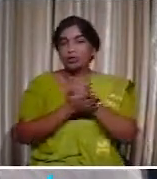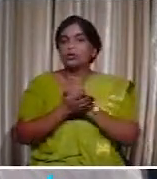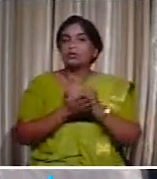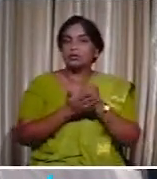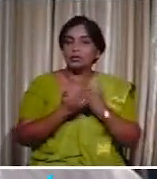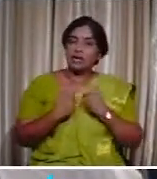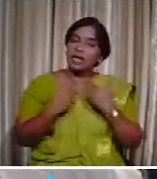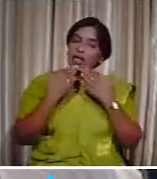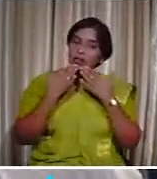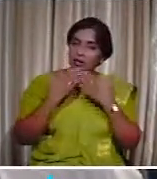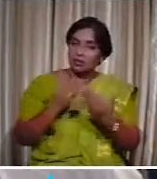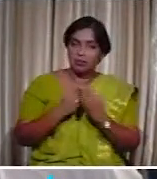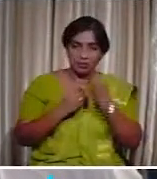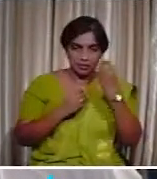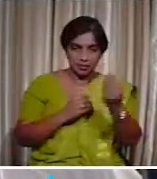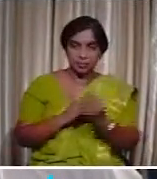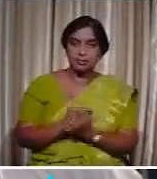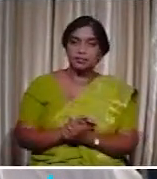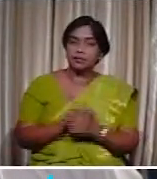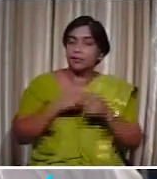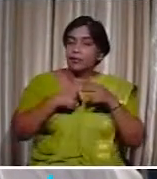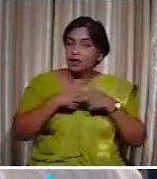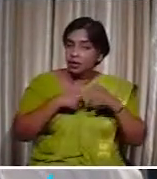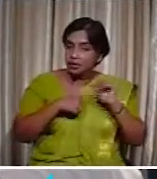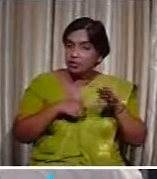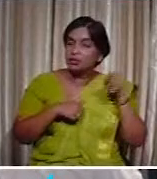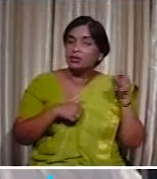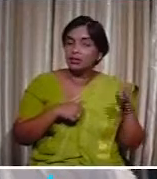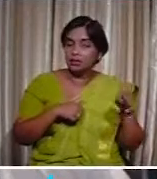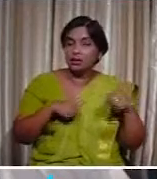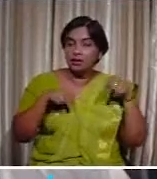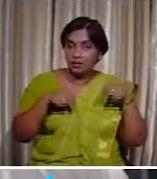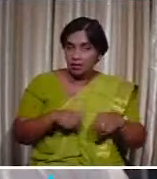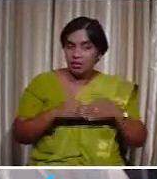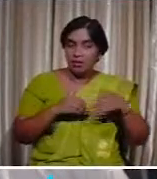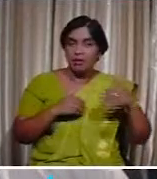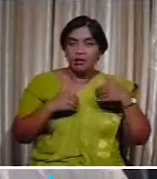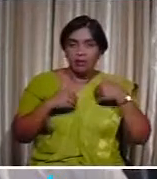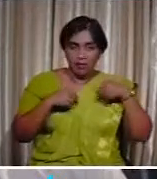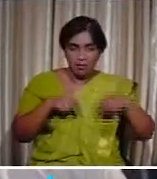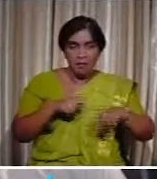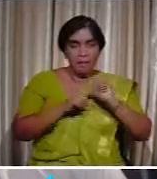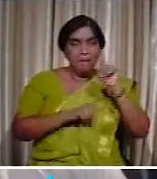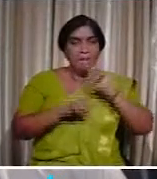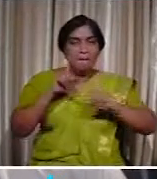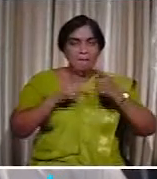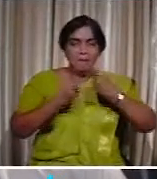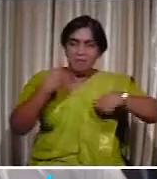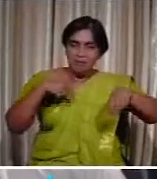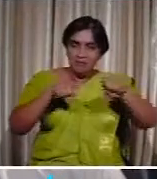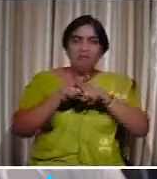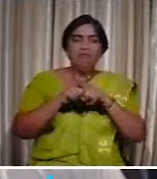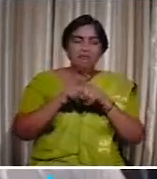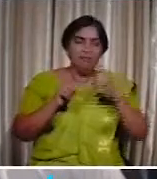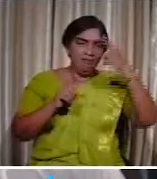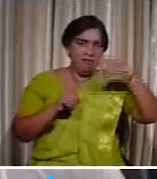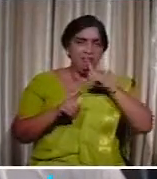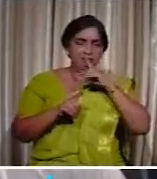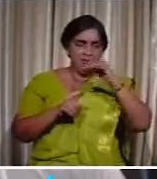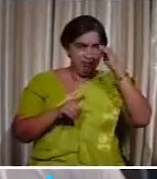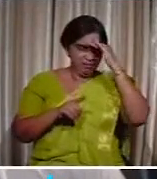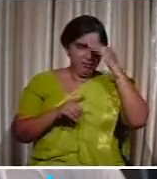देनाट मागे स्तुति पिरनामनो हेतु अदिन पास्से मम मे पार्लिमेंतु इन्न हेम देनागेम नियोज्य